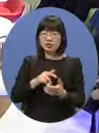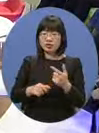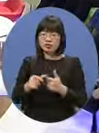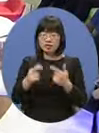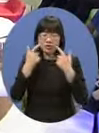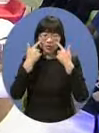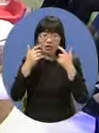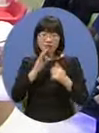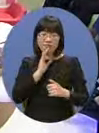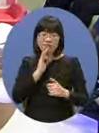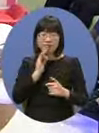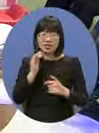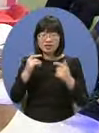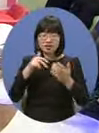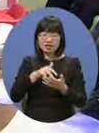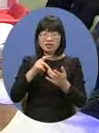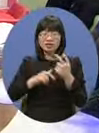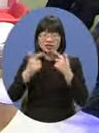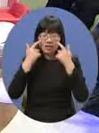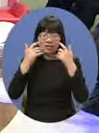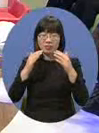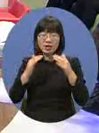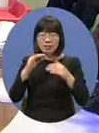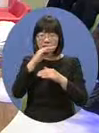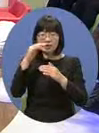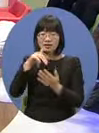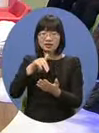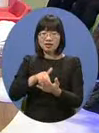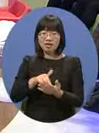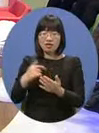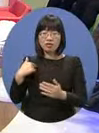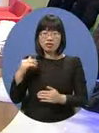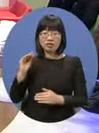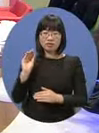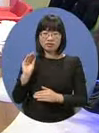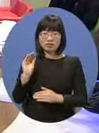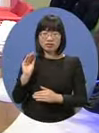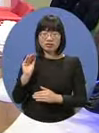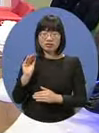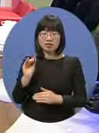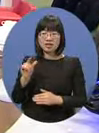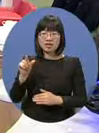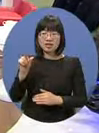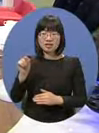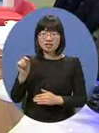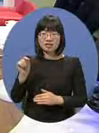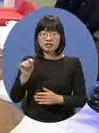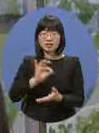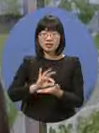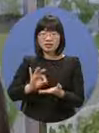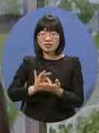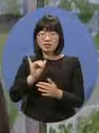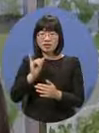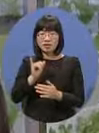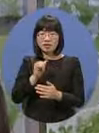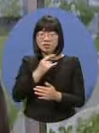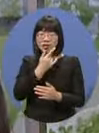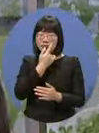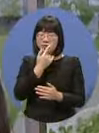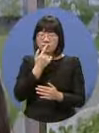정확하게 나오네요. 네, 서는 게 좀 더 정확하게 나올 수 있죠. 네. 바르게 쓰셔서 허리를 펴고 이 엄지랑 검지 손가락을 활용하셔서요. 네. 본인의